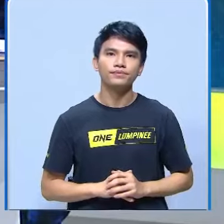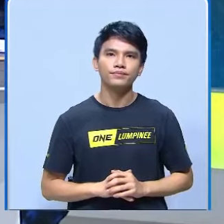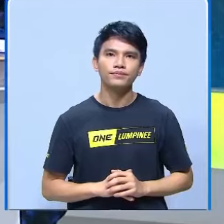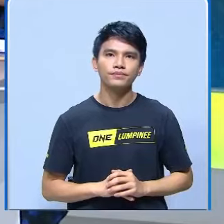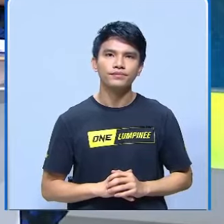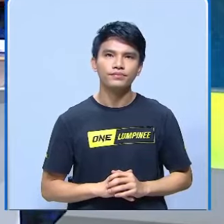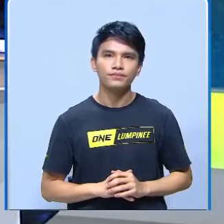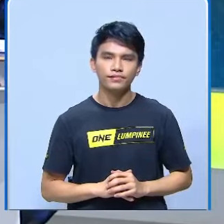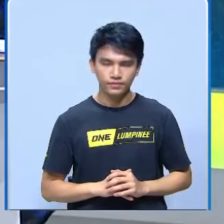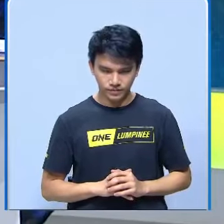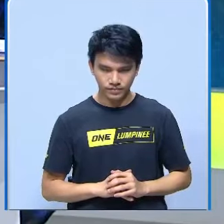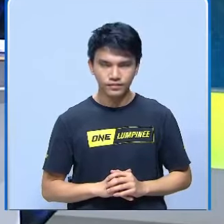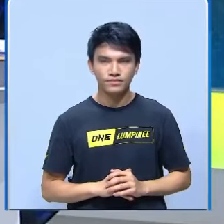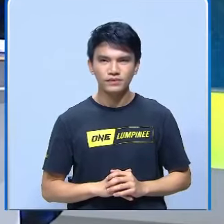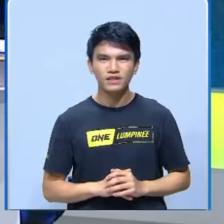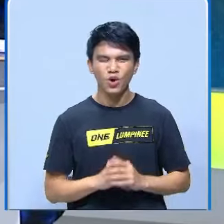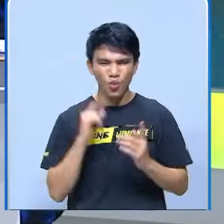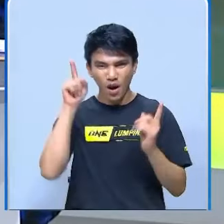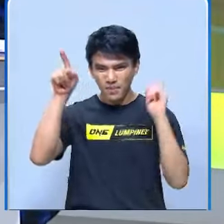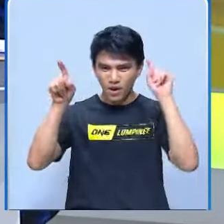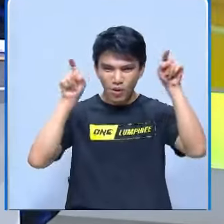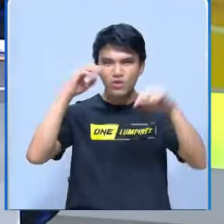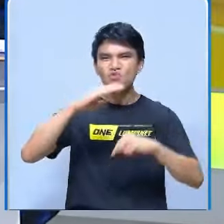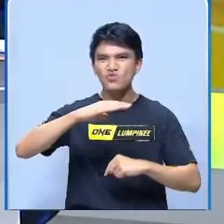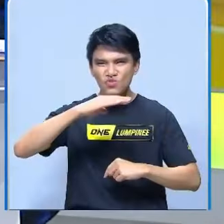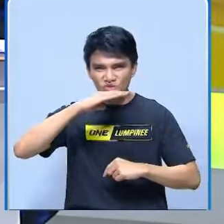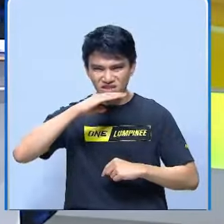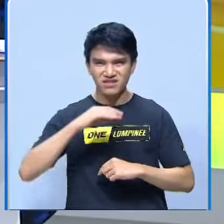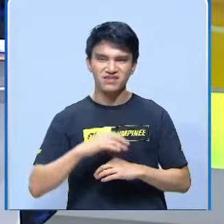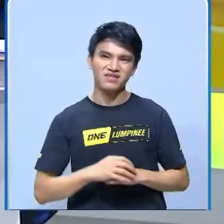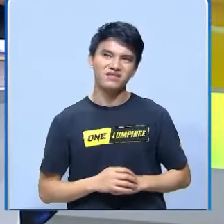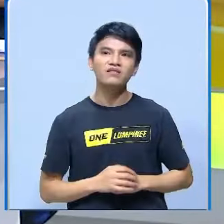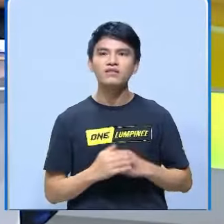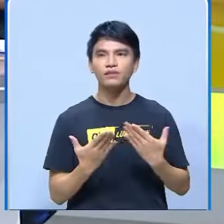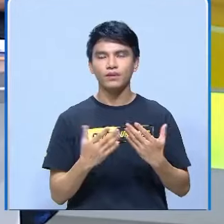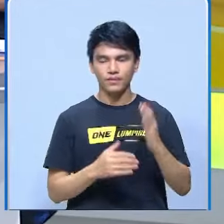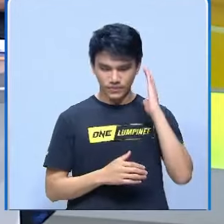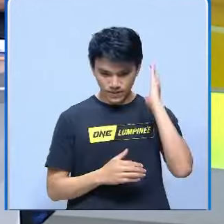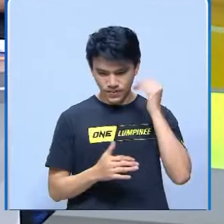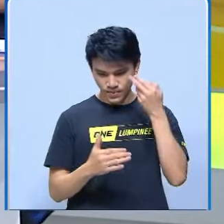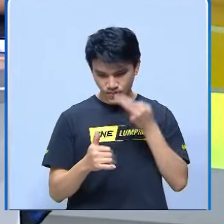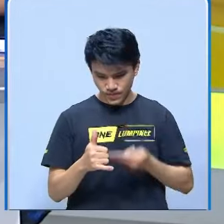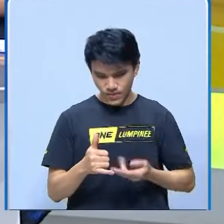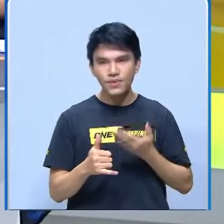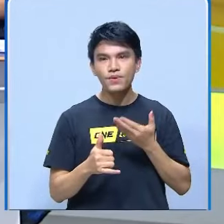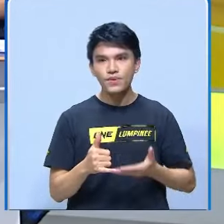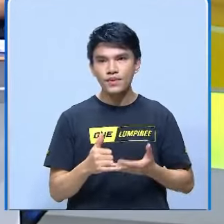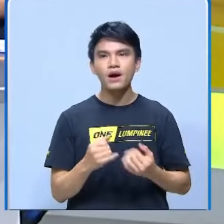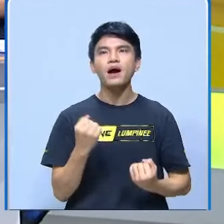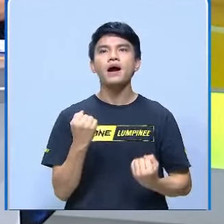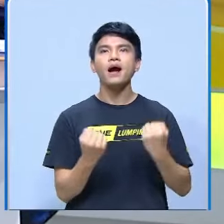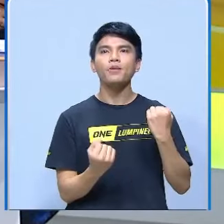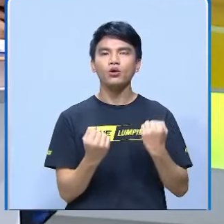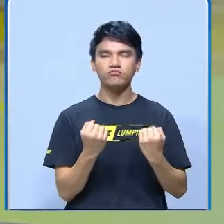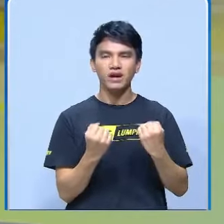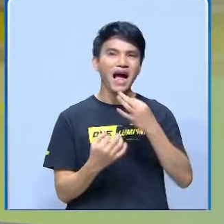ผู้ชมมาดูอีกเรื่องนึงความระแวงความหึงหวงนี่มันบังตาไปหมดนะคะทำให้หนุ่มคนหนึ่งมีอาชีพขับรถโดยสารอยู่ดี